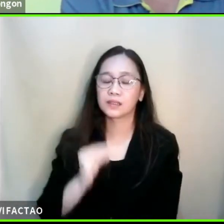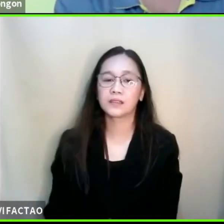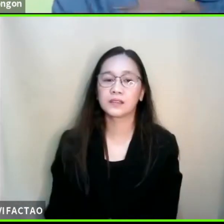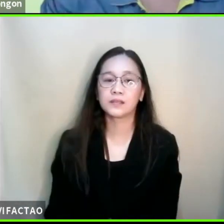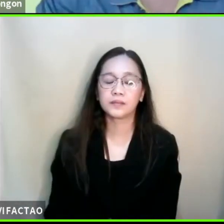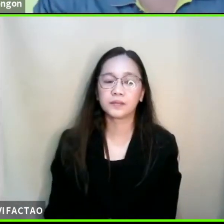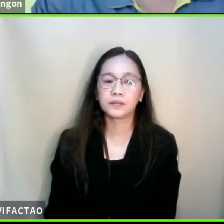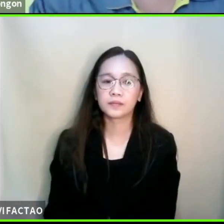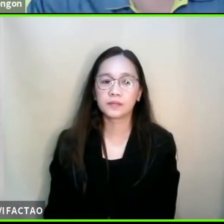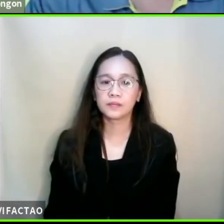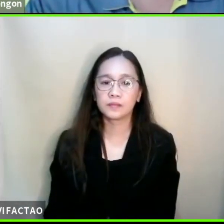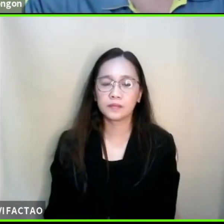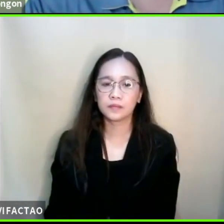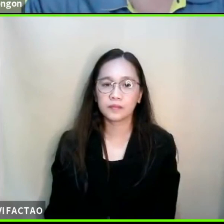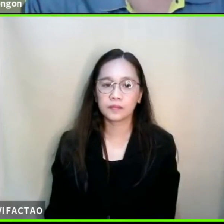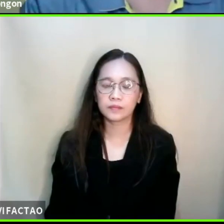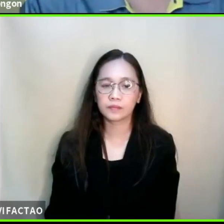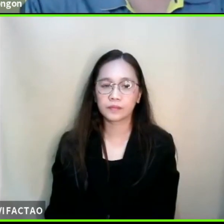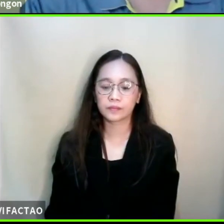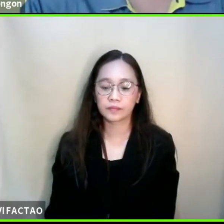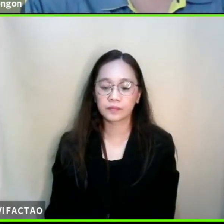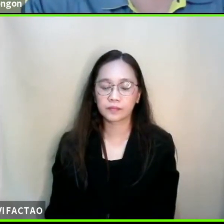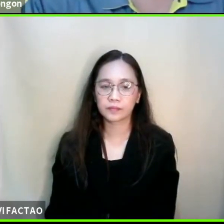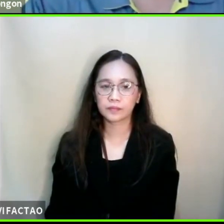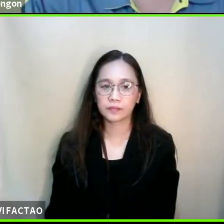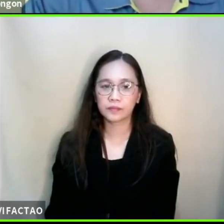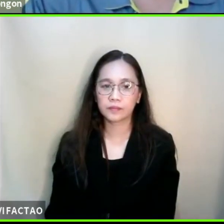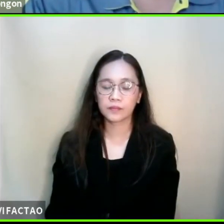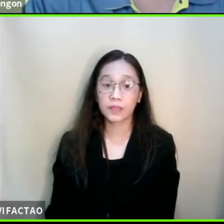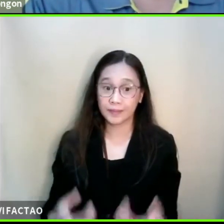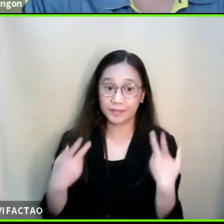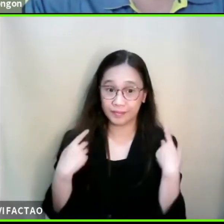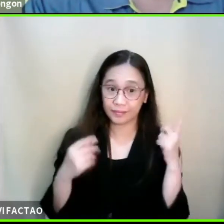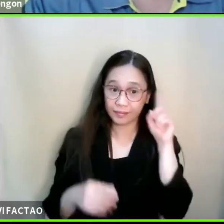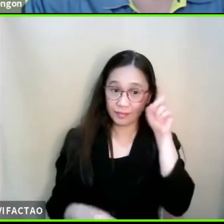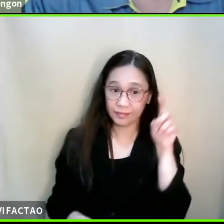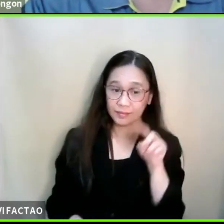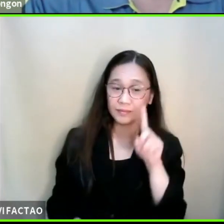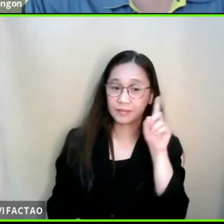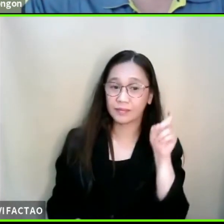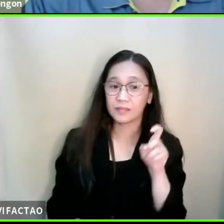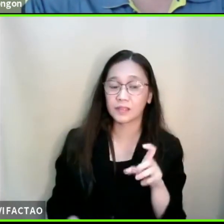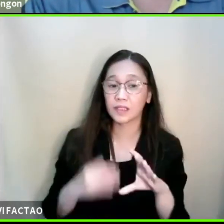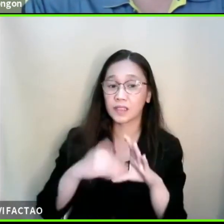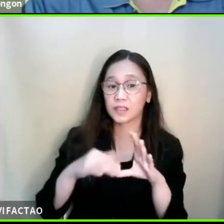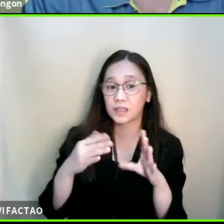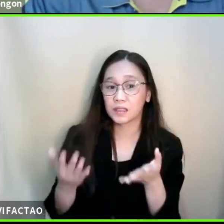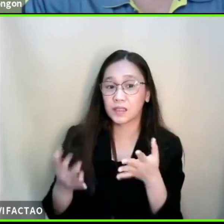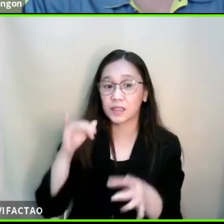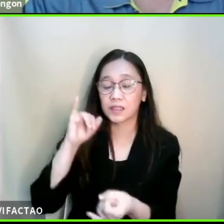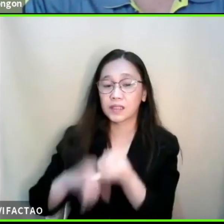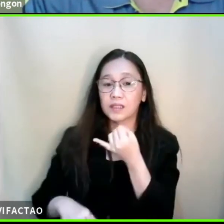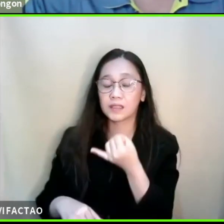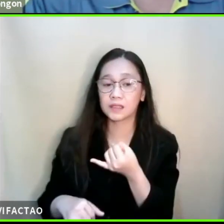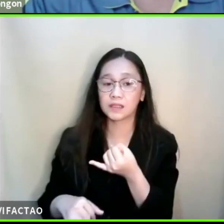Yan. Sige po. May question pa po tayo from chat. Baka last na po ba ito, sir? Okay, I